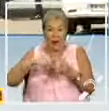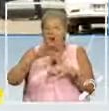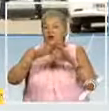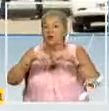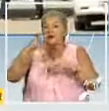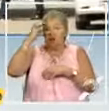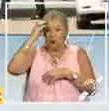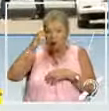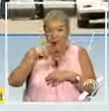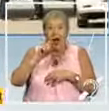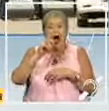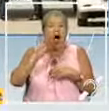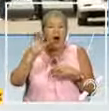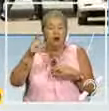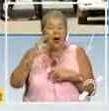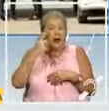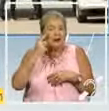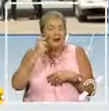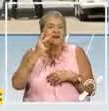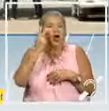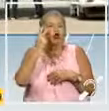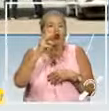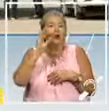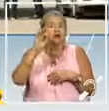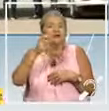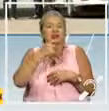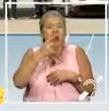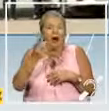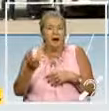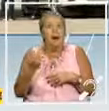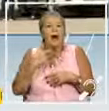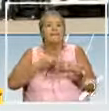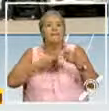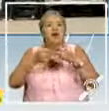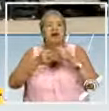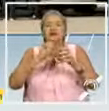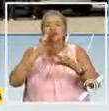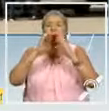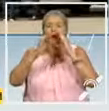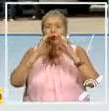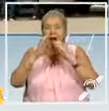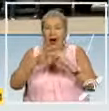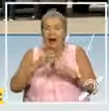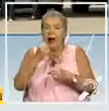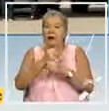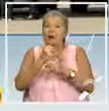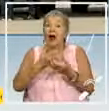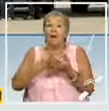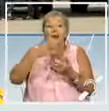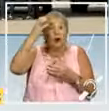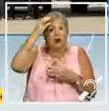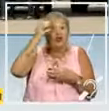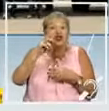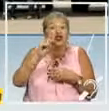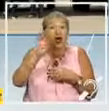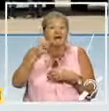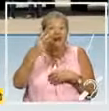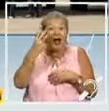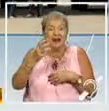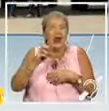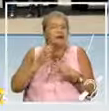Aura Woodward are o experiență de peste 20 de ani în strategie, management și comunicare. A lucrat pentru regele Charles al III-lea timp